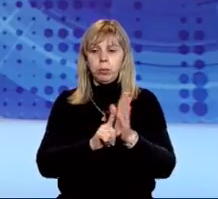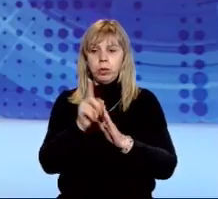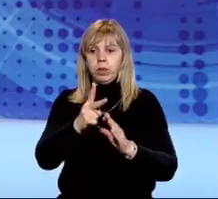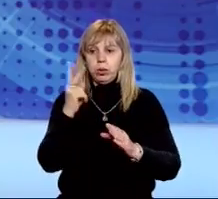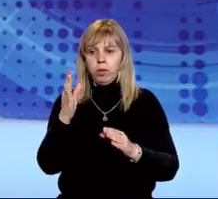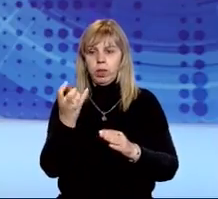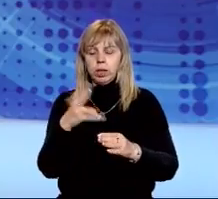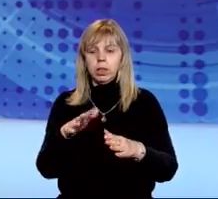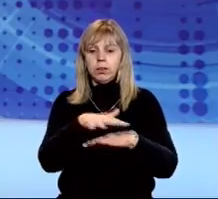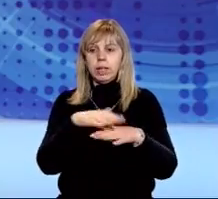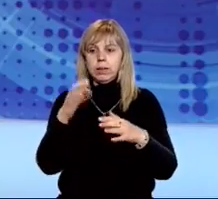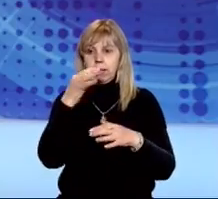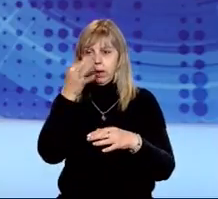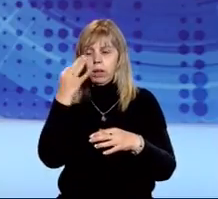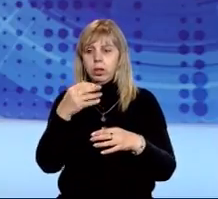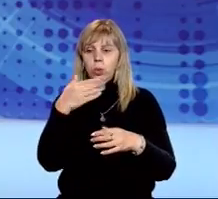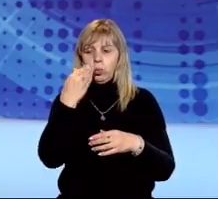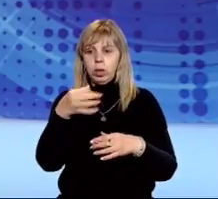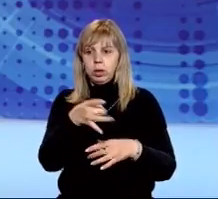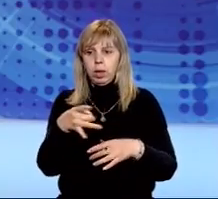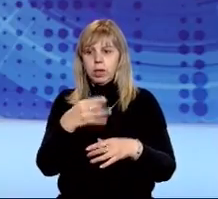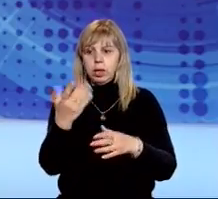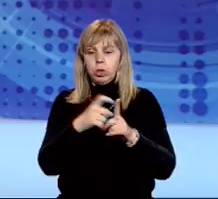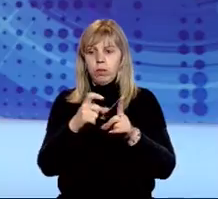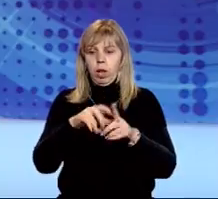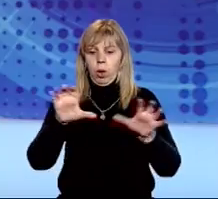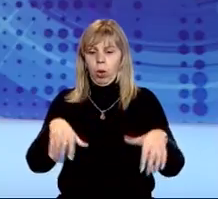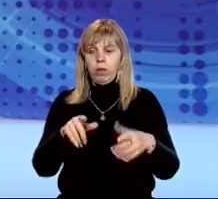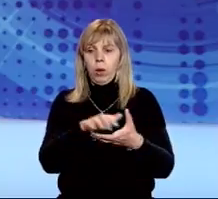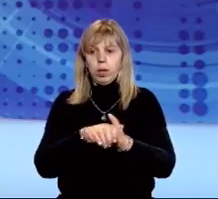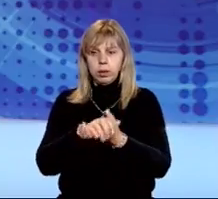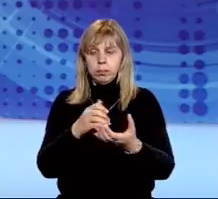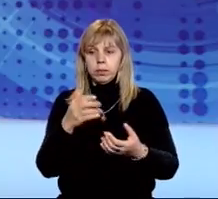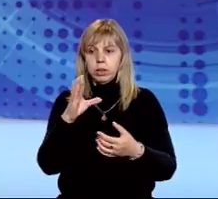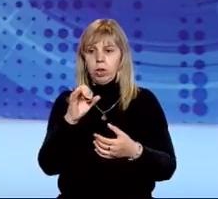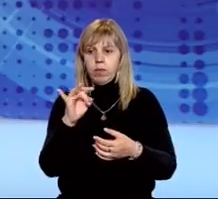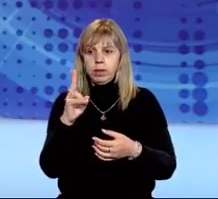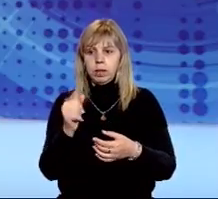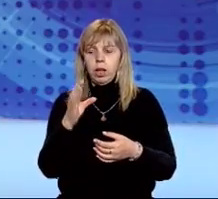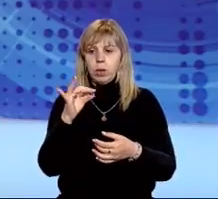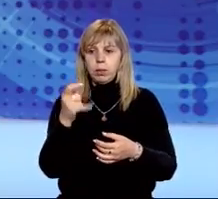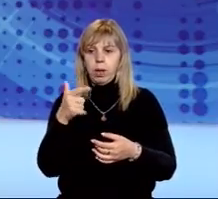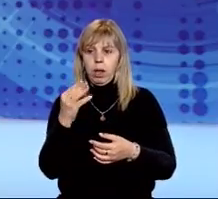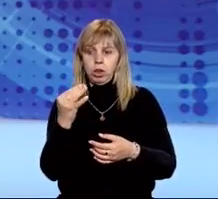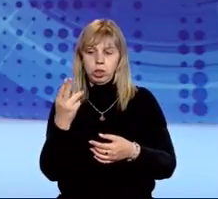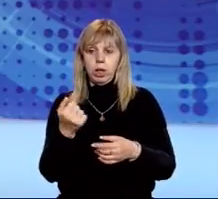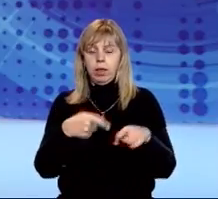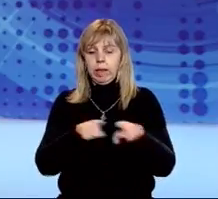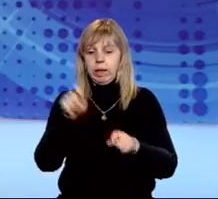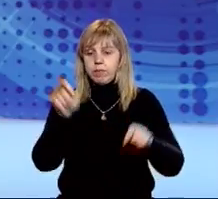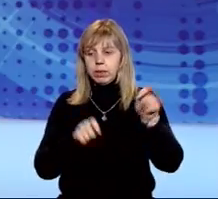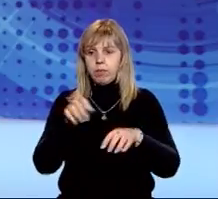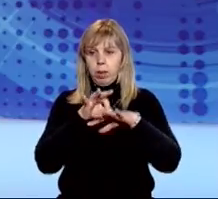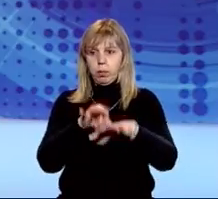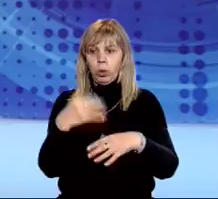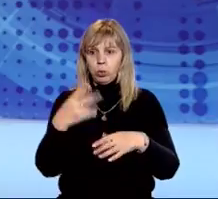22 вересня у селищі Середнє Ужгородського району. За словами голови організації «Матіця Словенська» Йосипа Гайніша, такий фестиваль